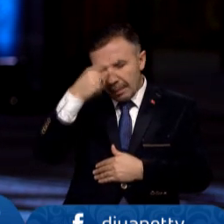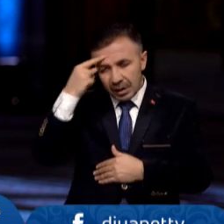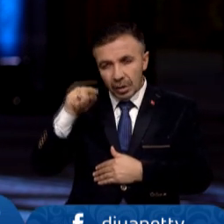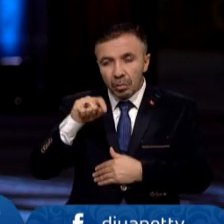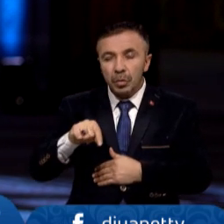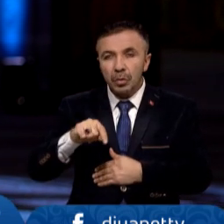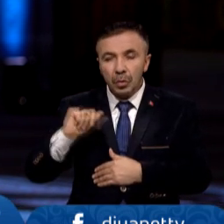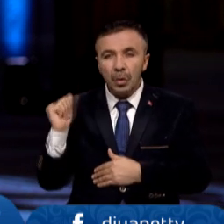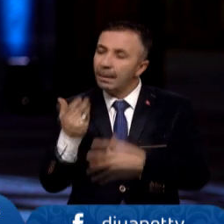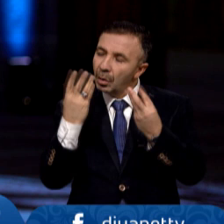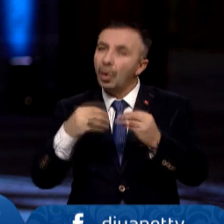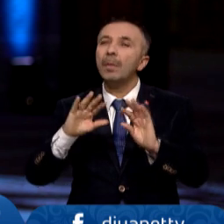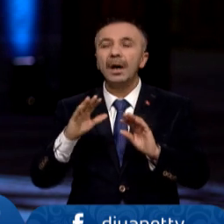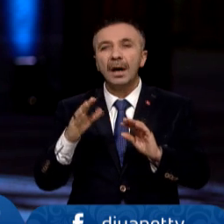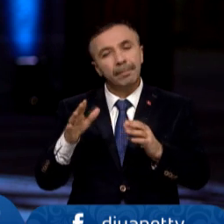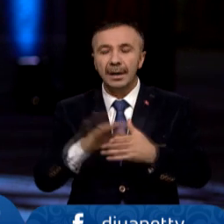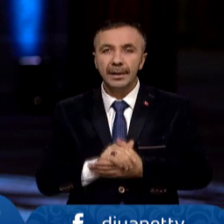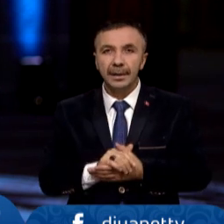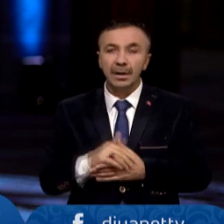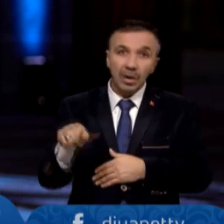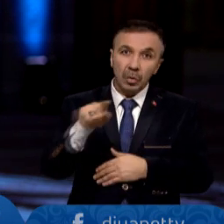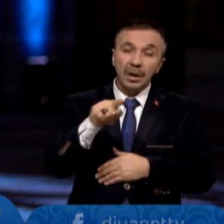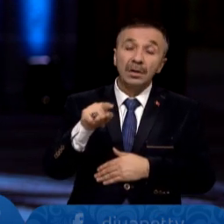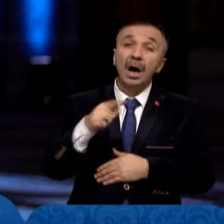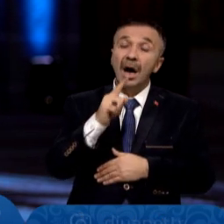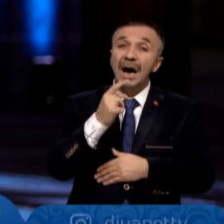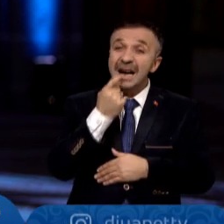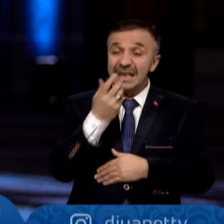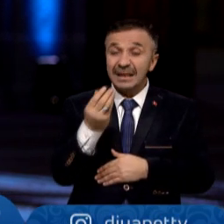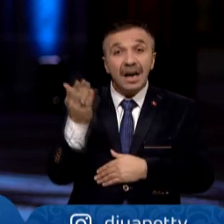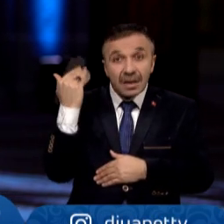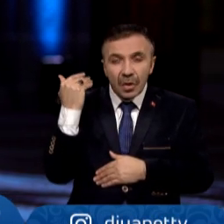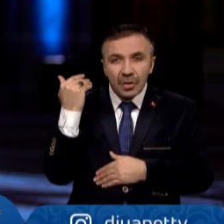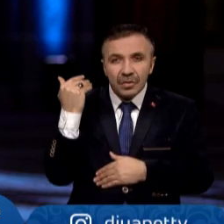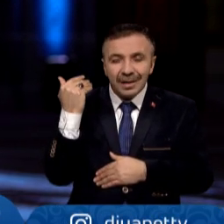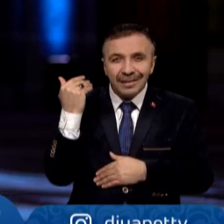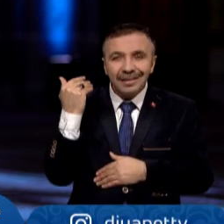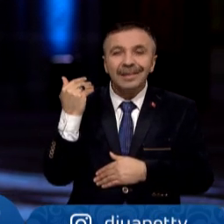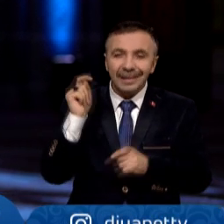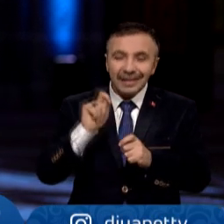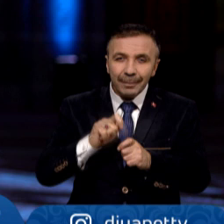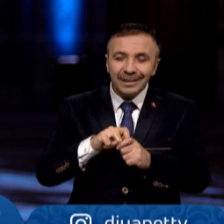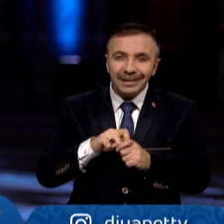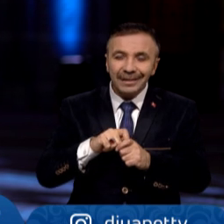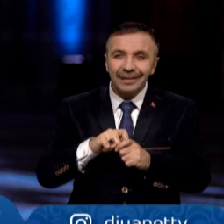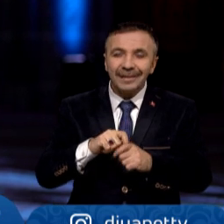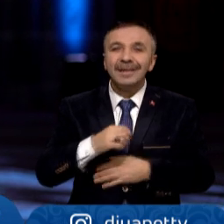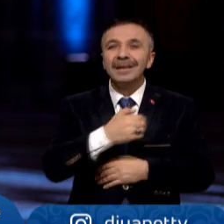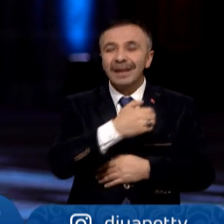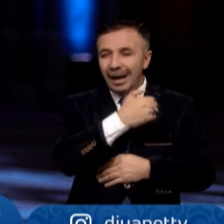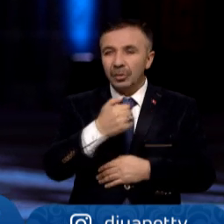belki bugün o kadar önemli görülmeyebilir bunları ta yıllar öncesine taşın